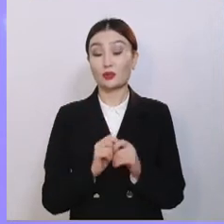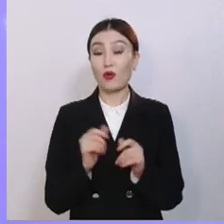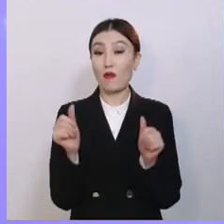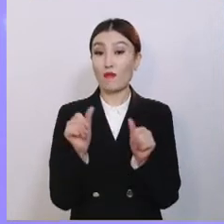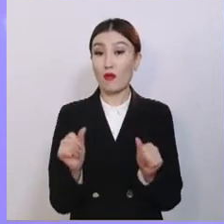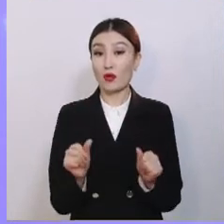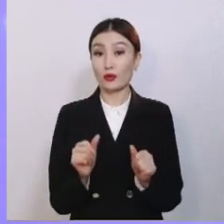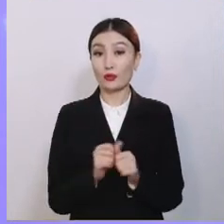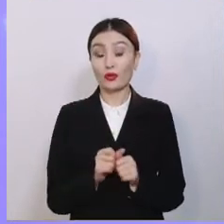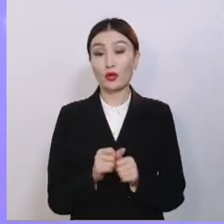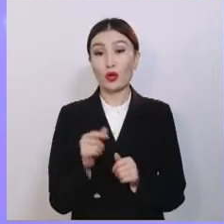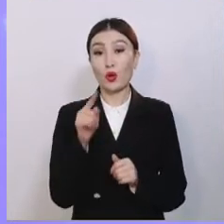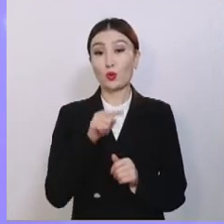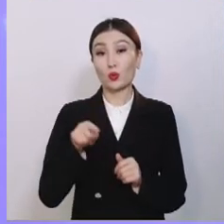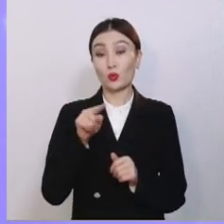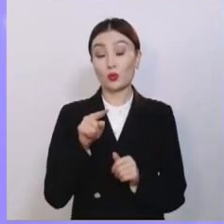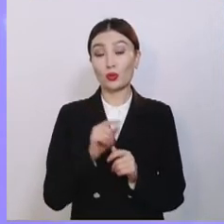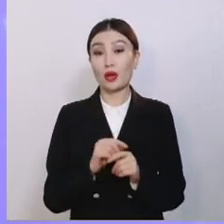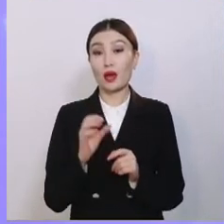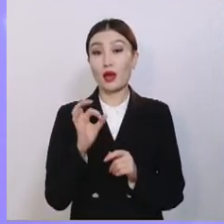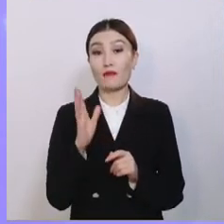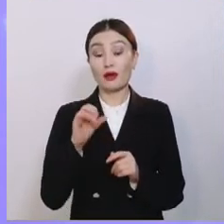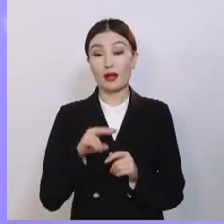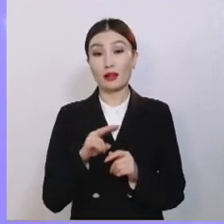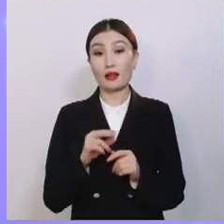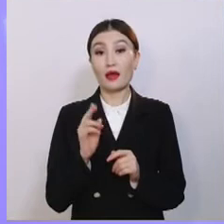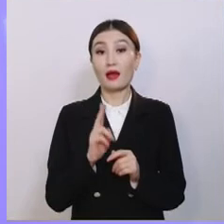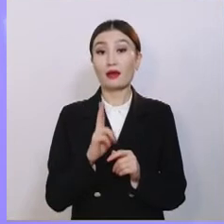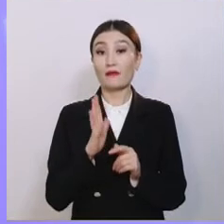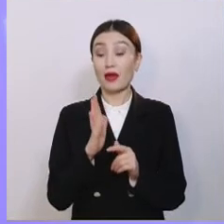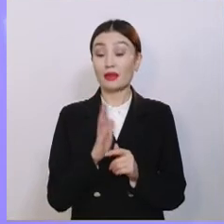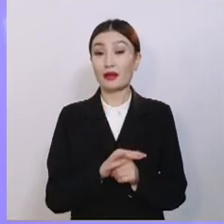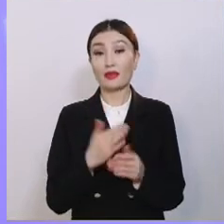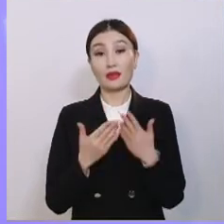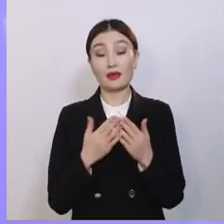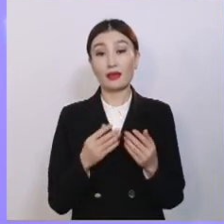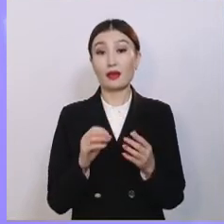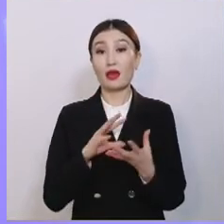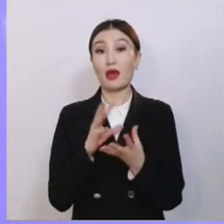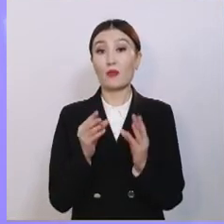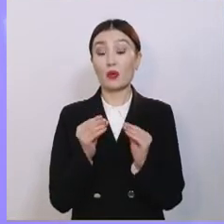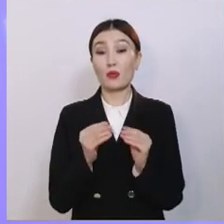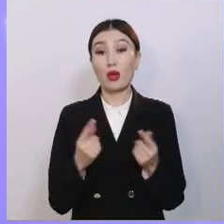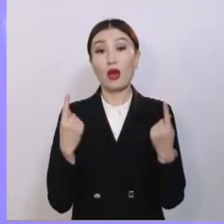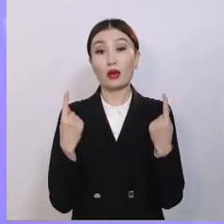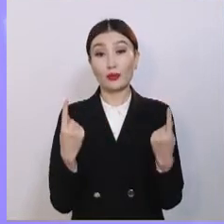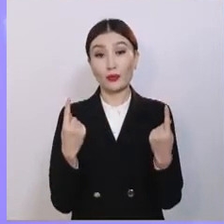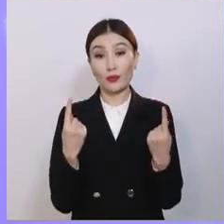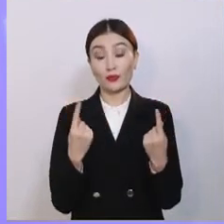Форму – круг, овал, квадрат. Или же величину –